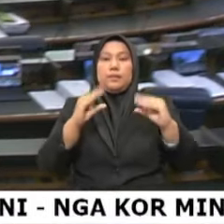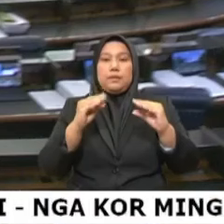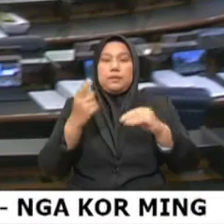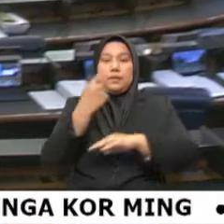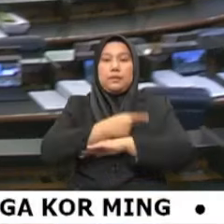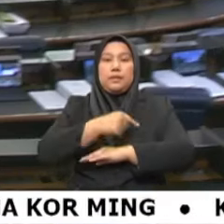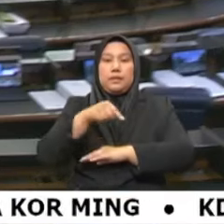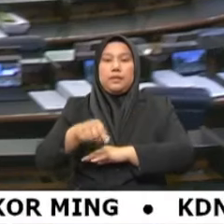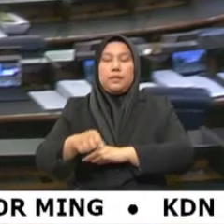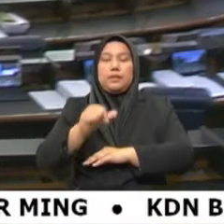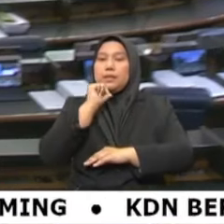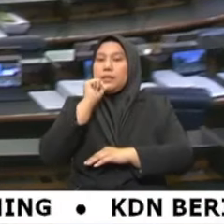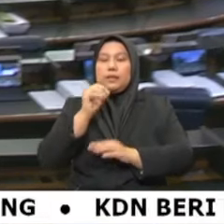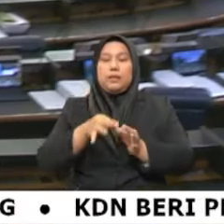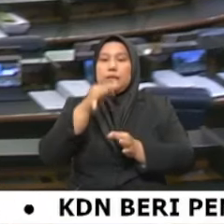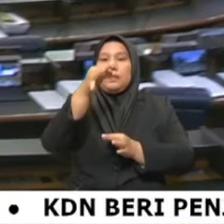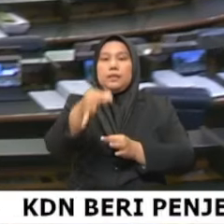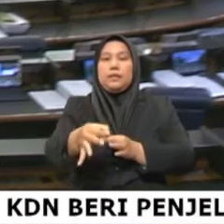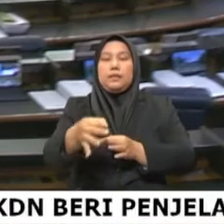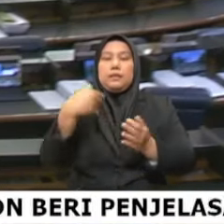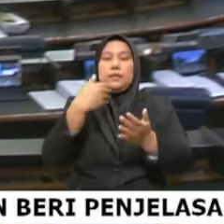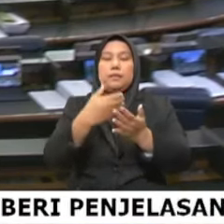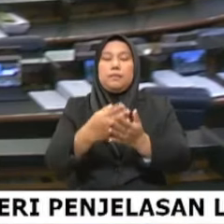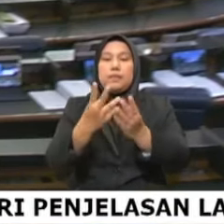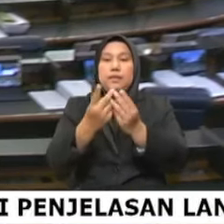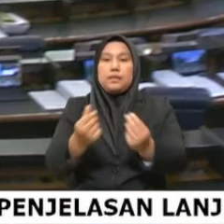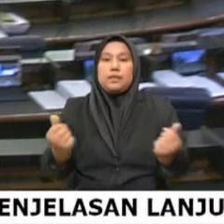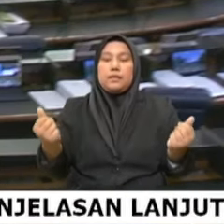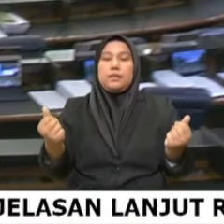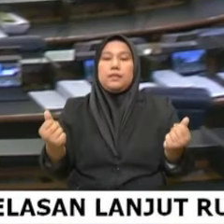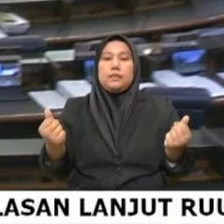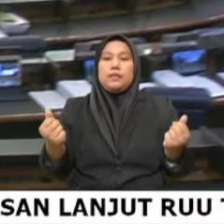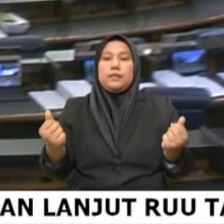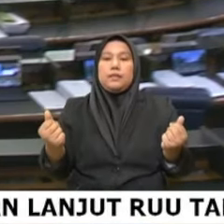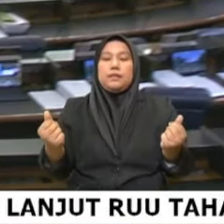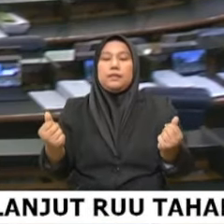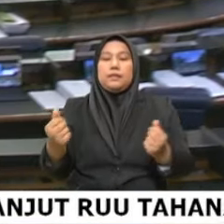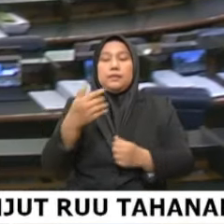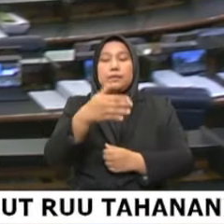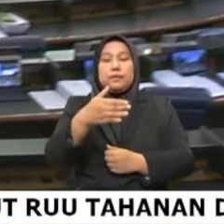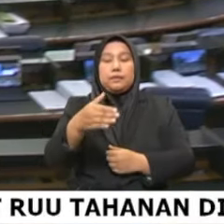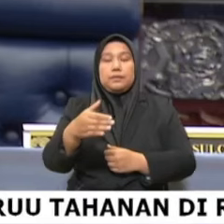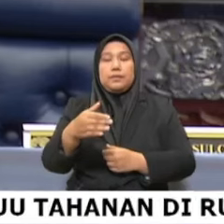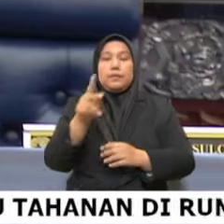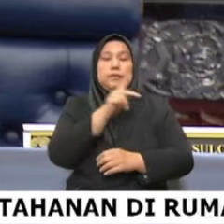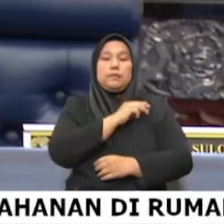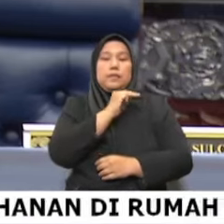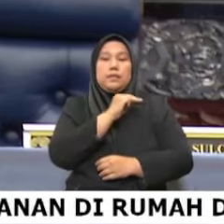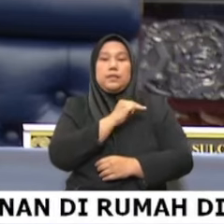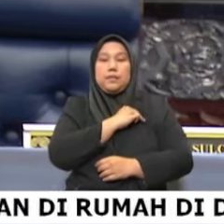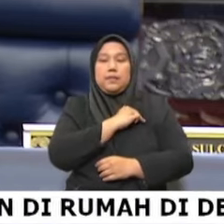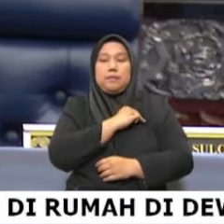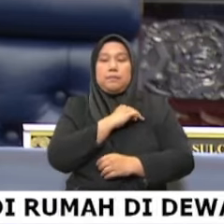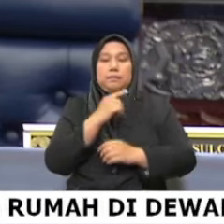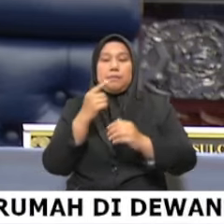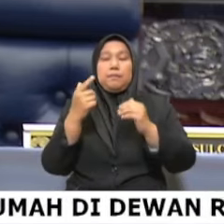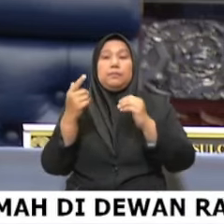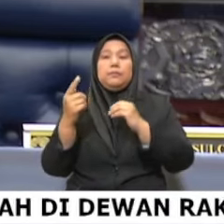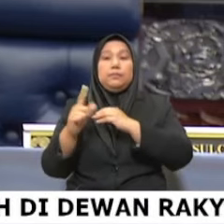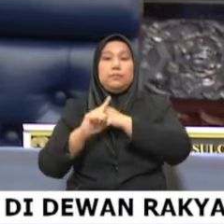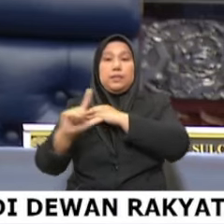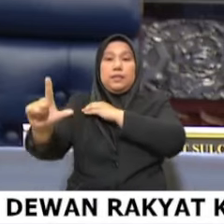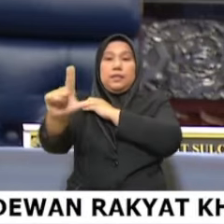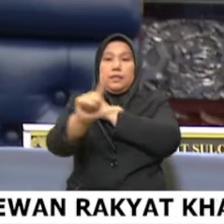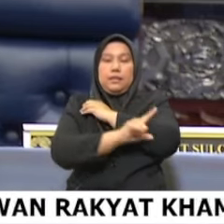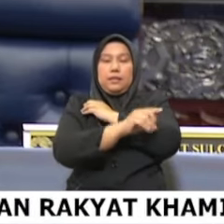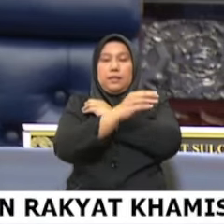pada hari ini tidak akan ditangguhkan sehingga selesai giliran Kementerian Perladangan dan Komoditi seperti yang